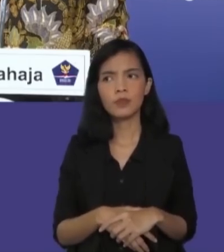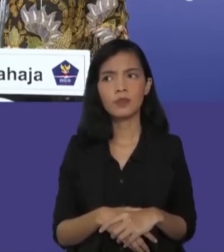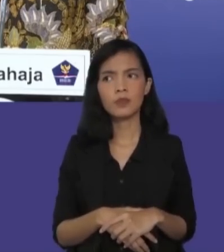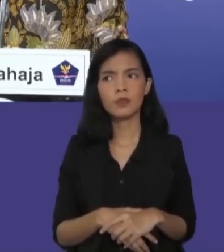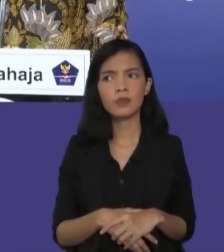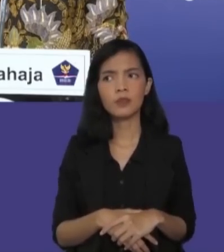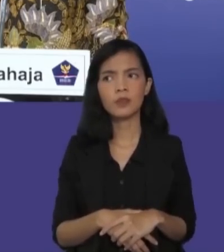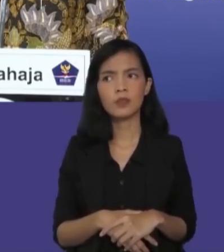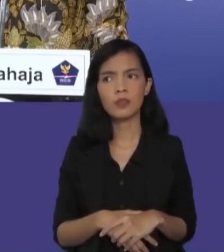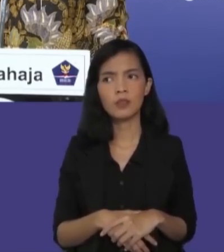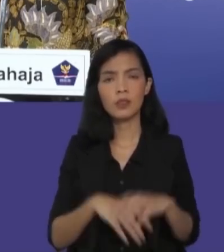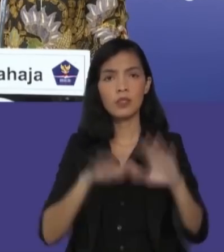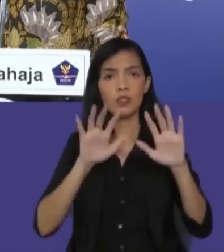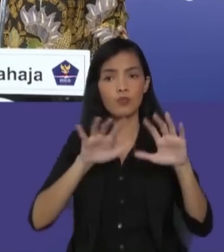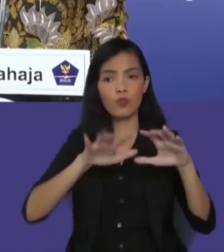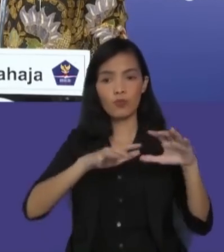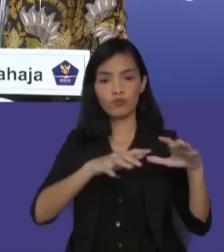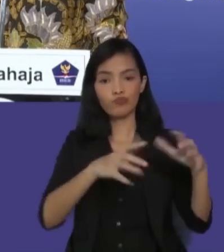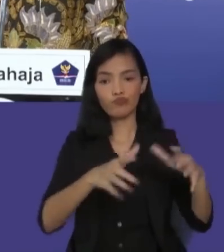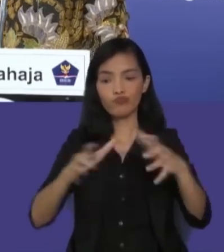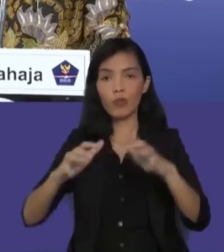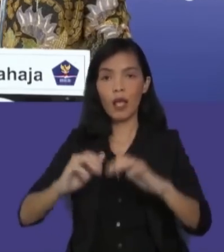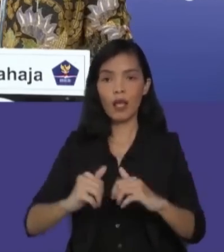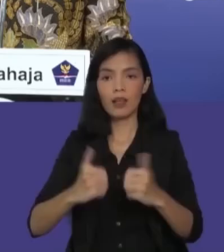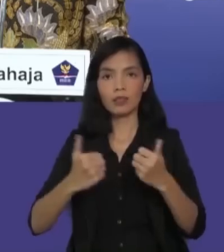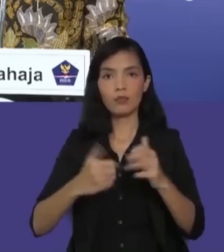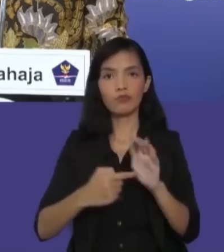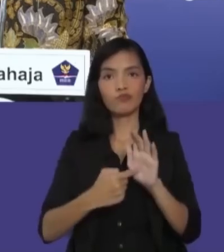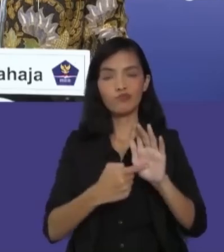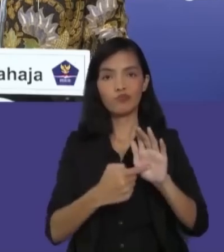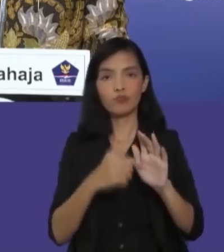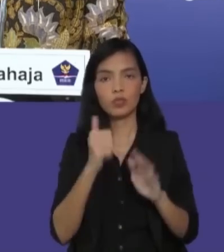10 produk bisa sudah dihasilkan,